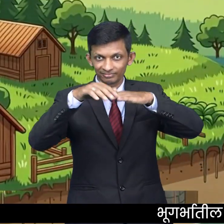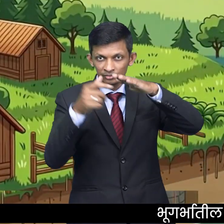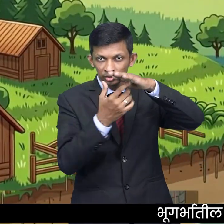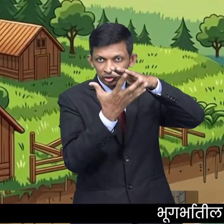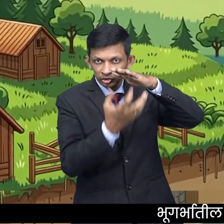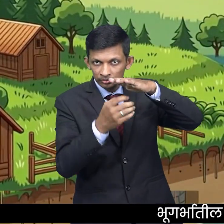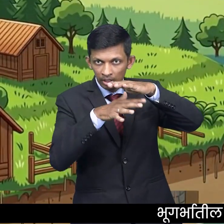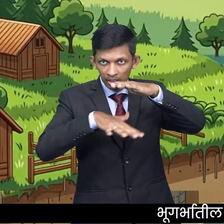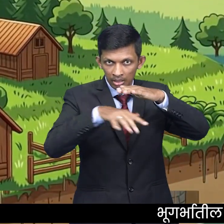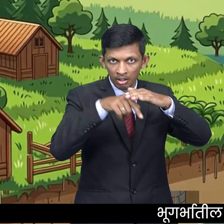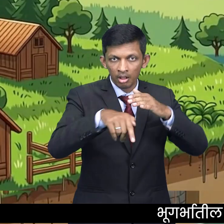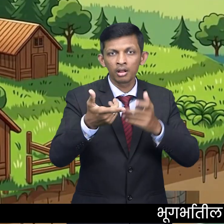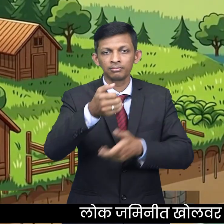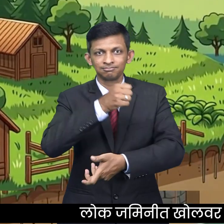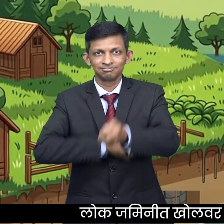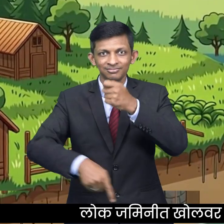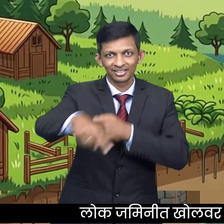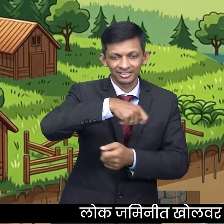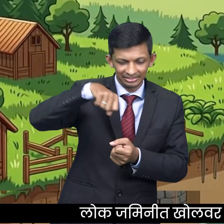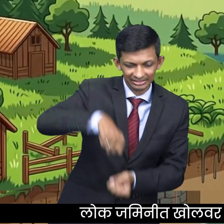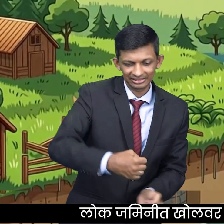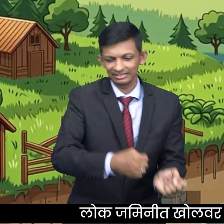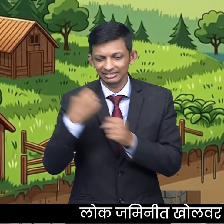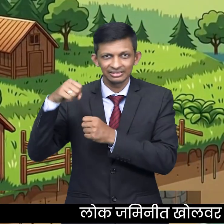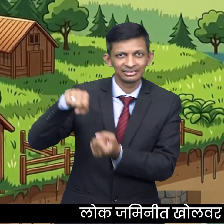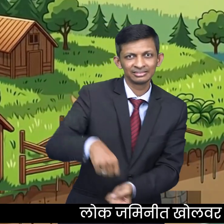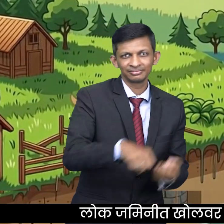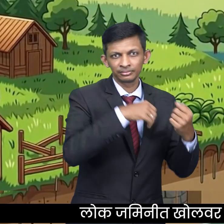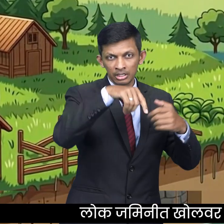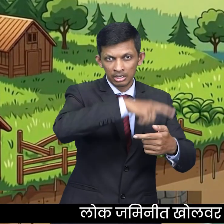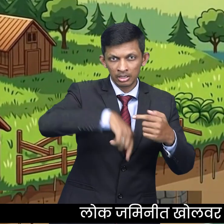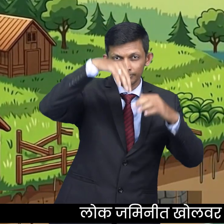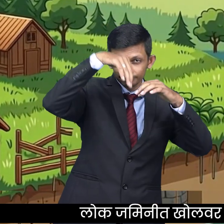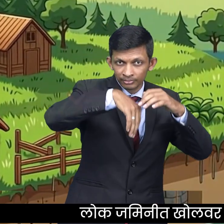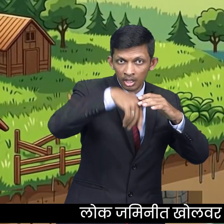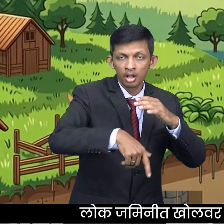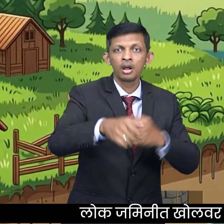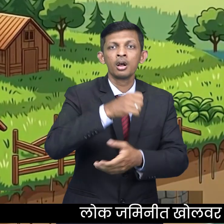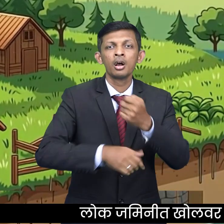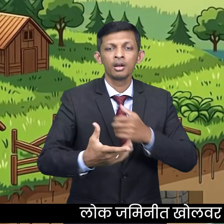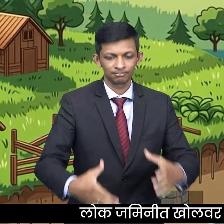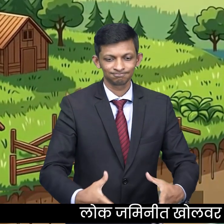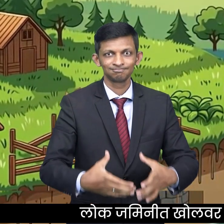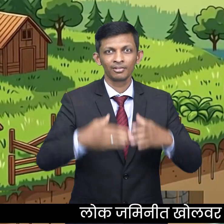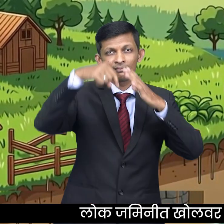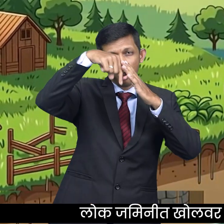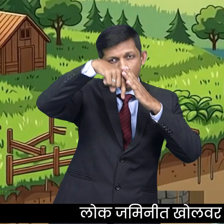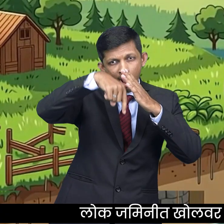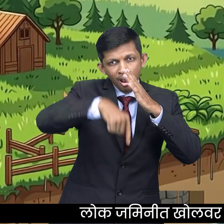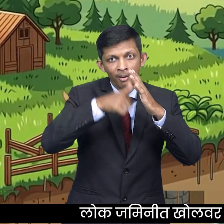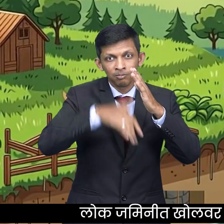भूगर्भातील पाणी विहिरीच्या पाण्यासारखे येते. लोक जमिनीत खोलवर खोदतात आणि शोधतात खडकांच्या वरचे पाणी.